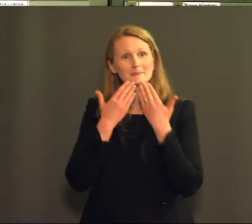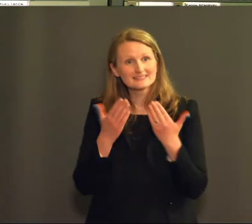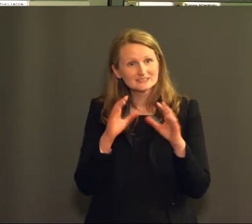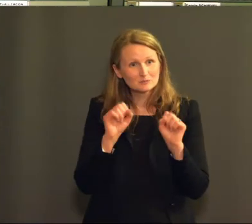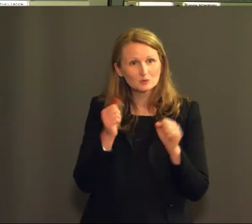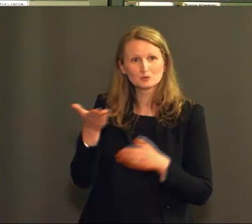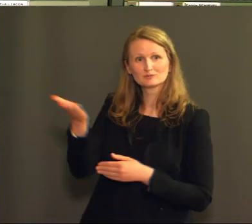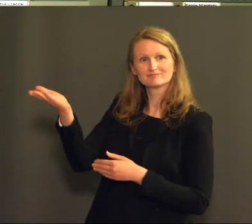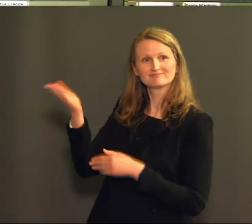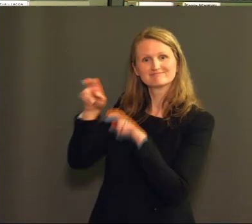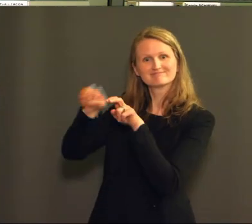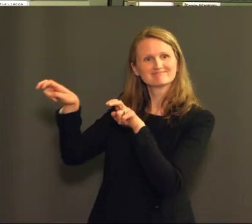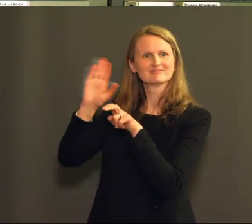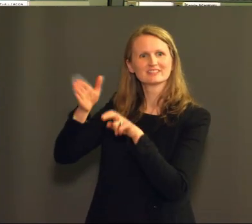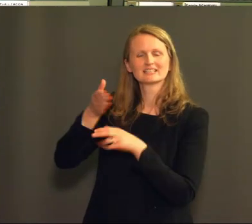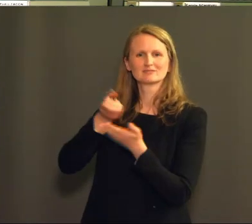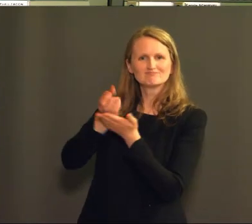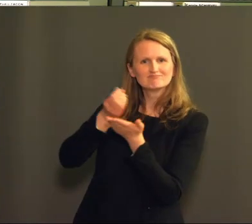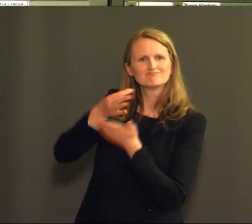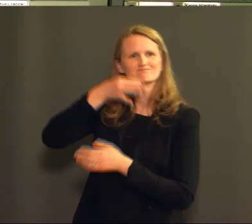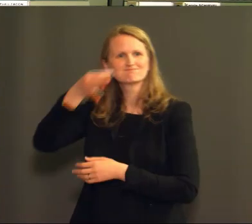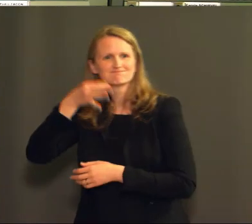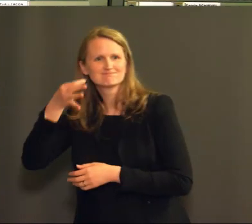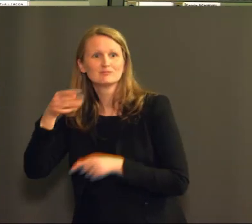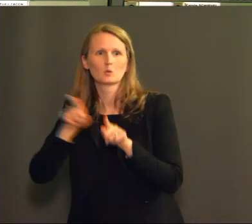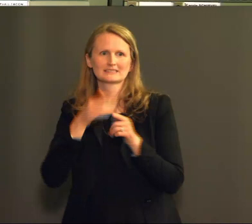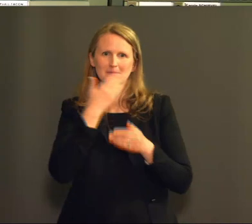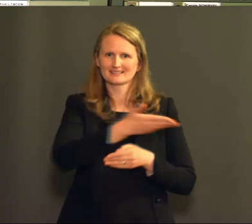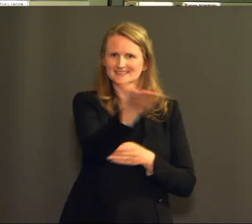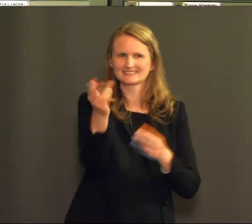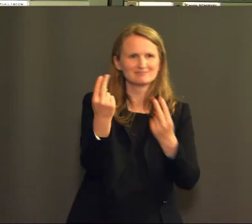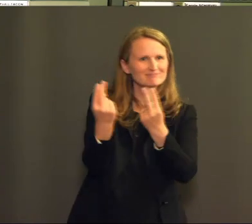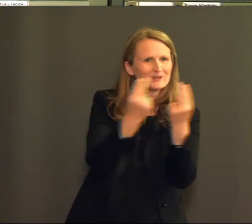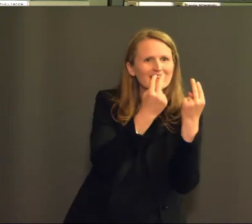également de continuer à vouloir